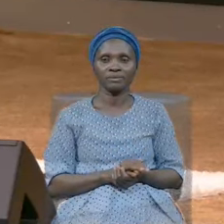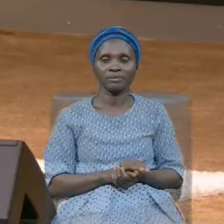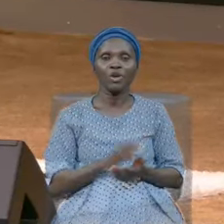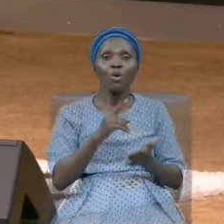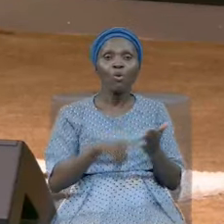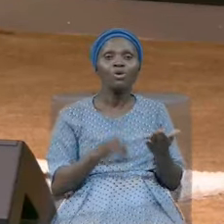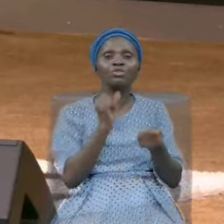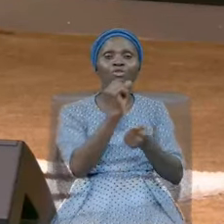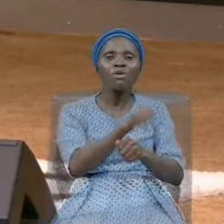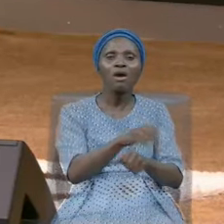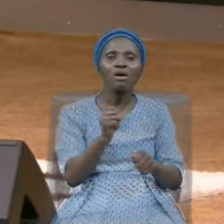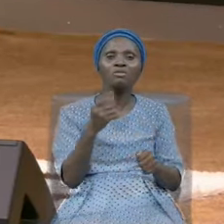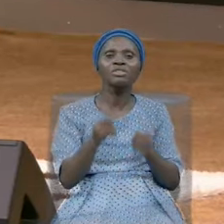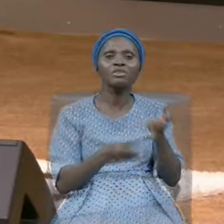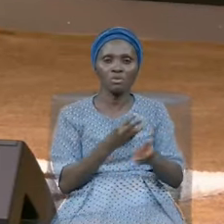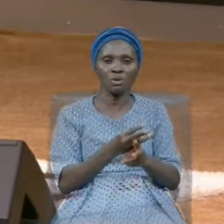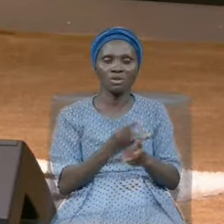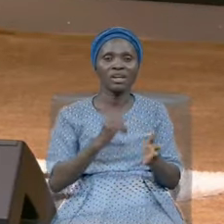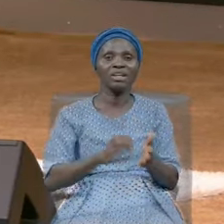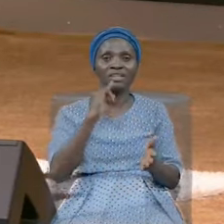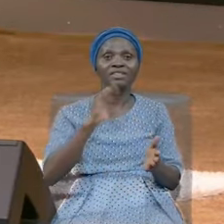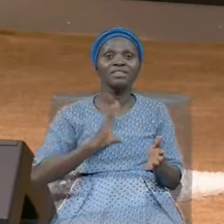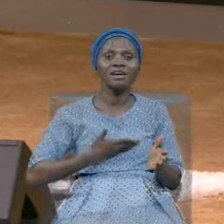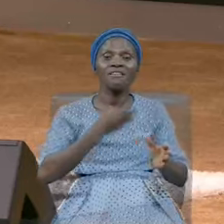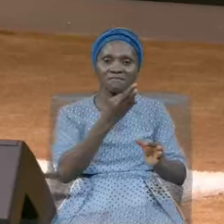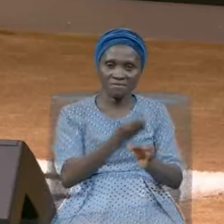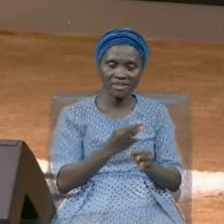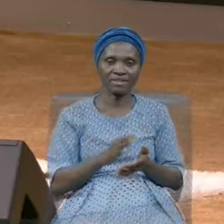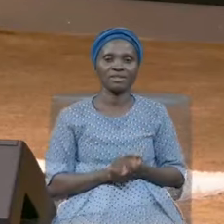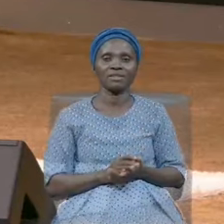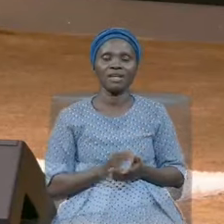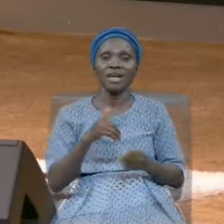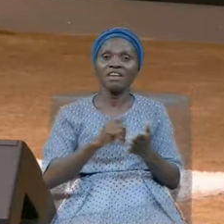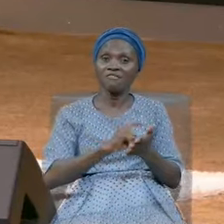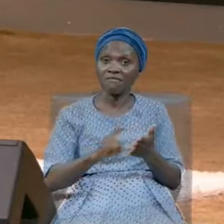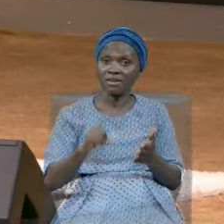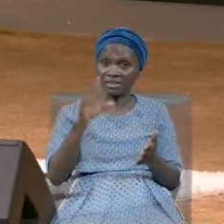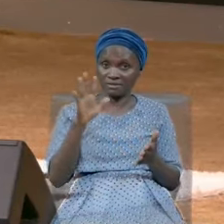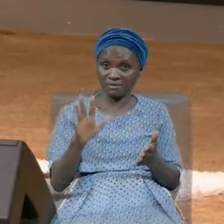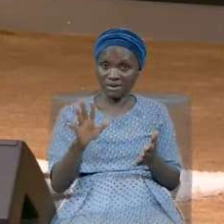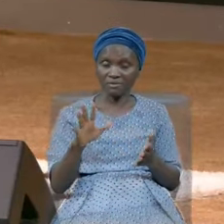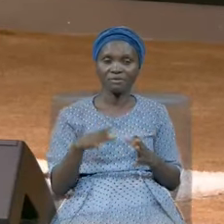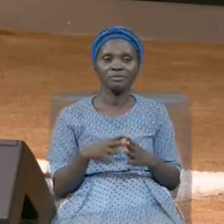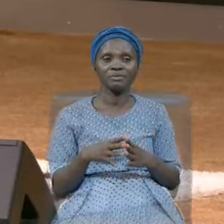Ce qui triomphe du monde, c'est notre foi. Voilà le verset 5. Verset 5.